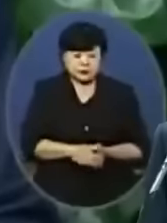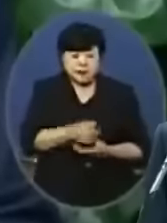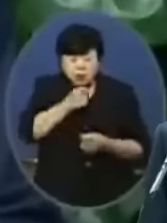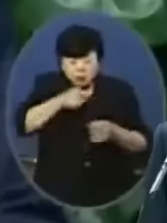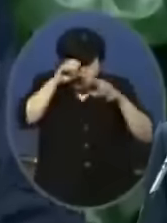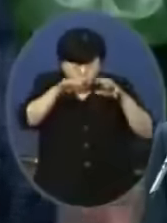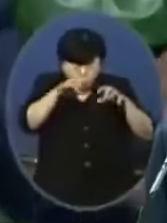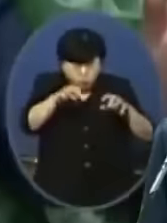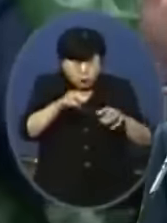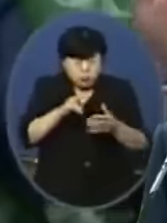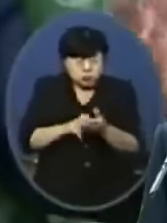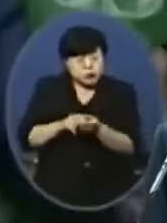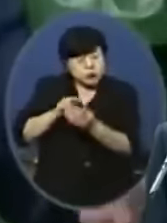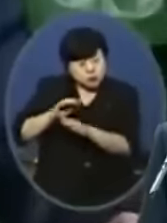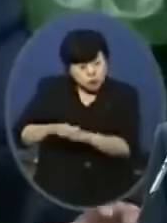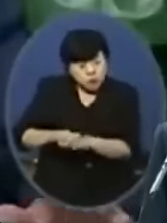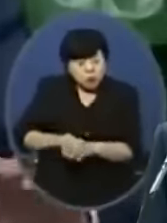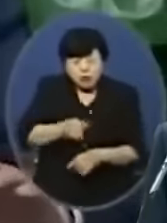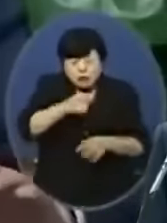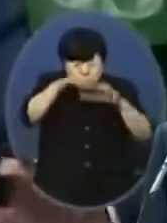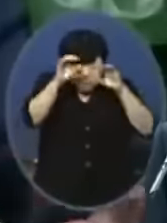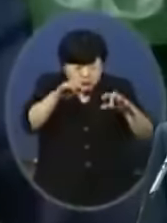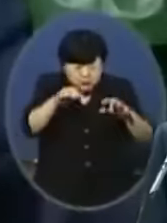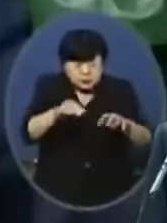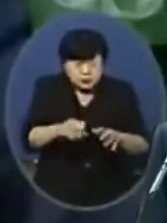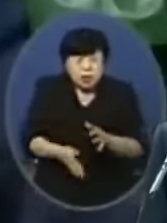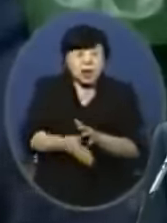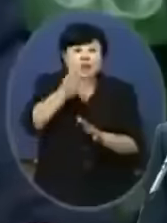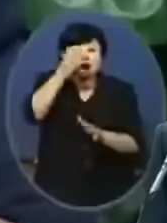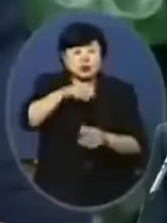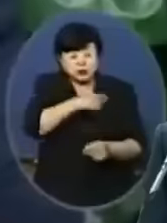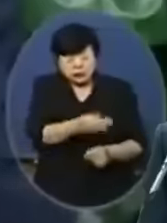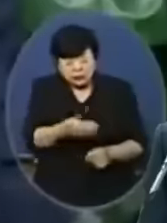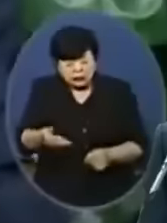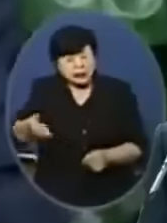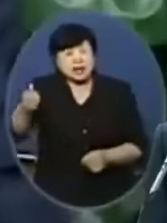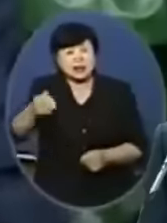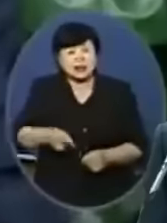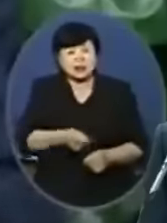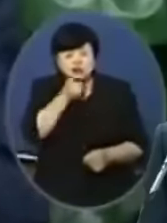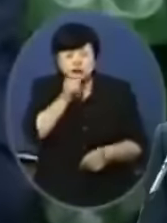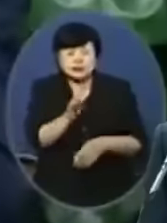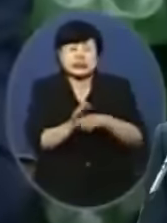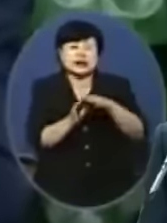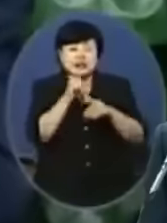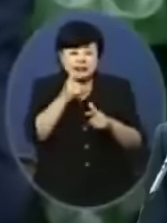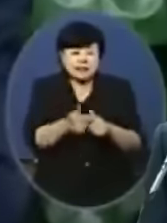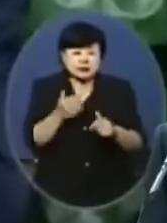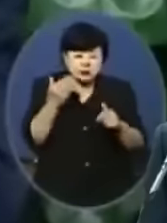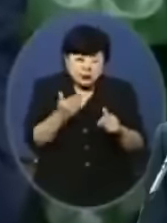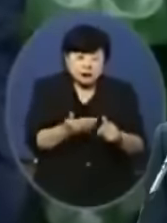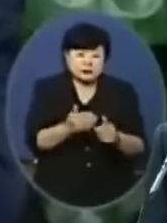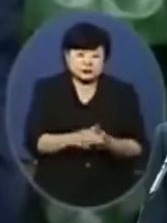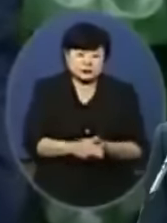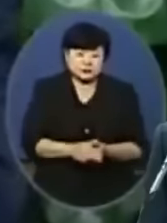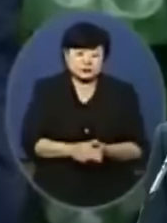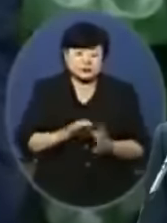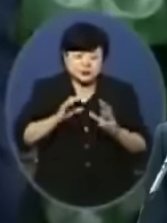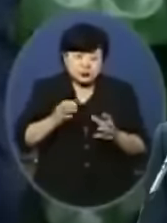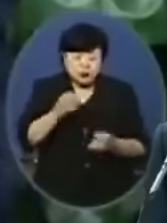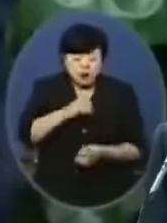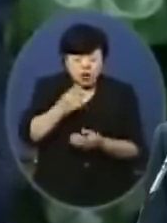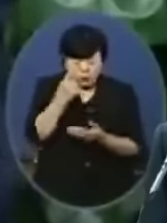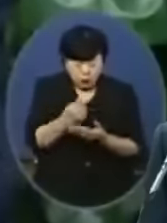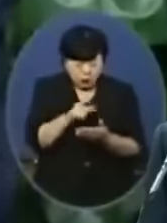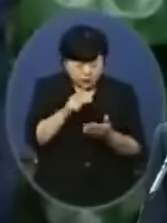폭우를 가리는 것, 폭우가 쏟아지면 도시가 물에 다 떠내려가고 물에 잠기지 않습니까? 그러나 예수님이 그러한 세상 환란이라고